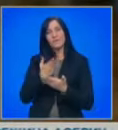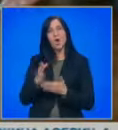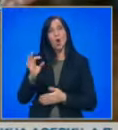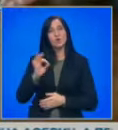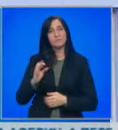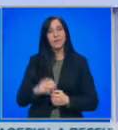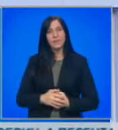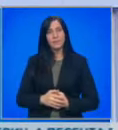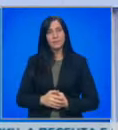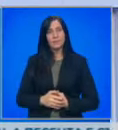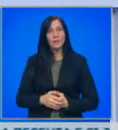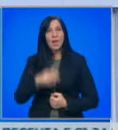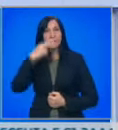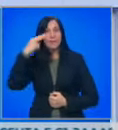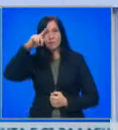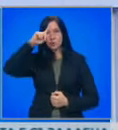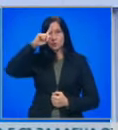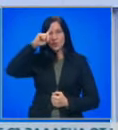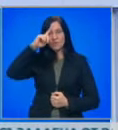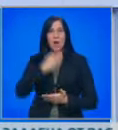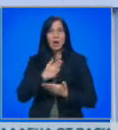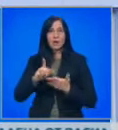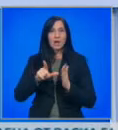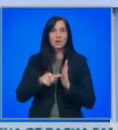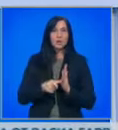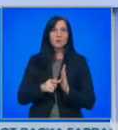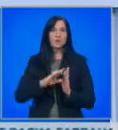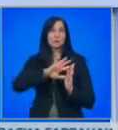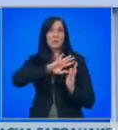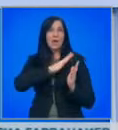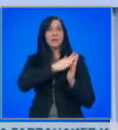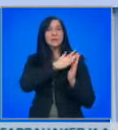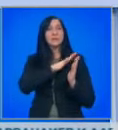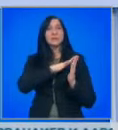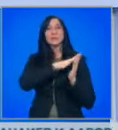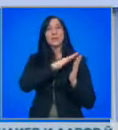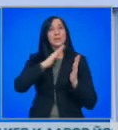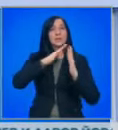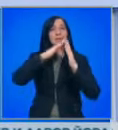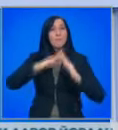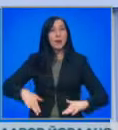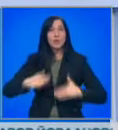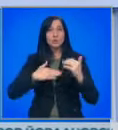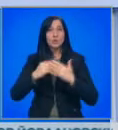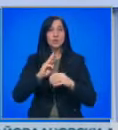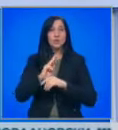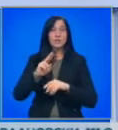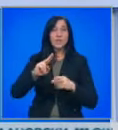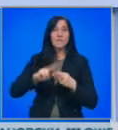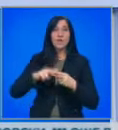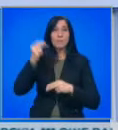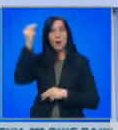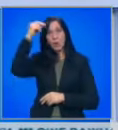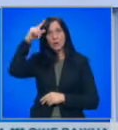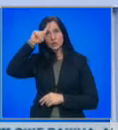Османи. И тема от София. Крайният срок за събарането на строежа 13 века България в столичния квартал Манастирски